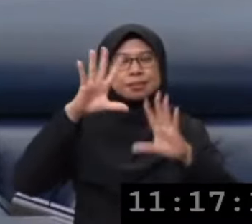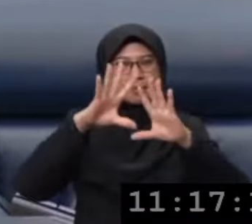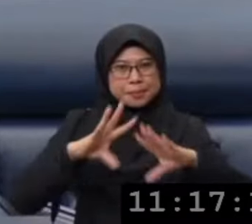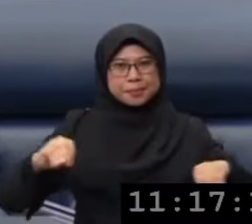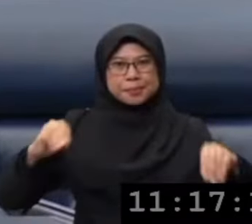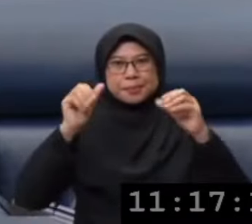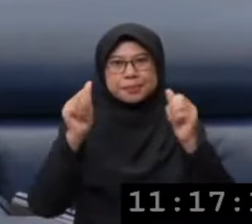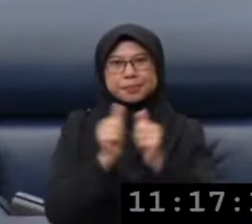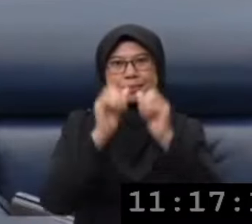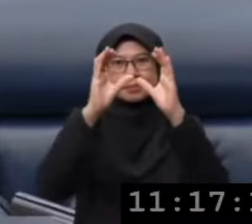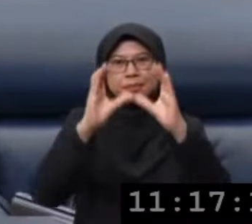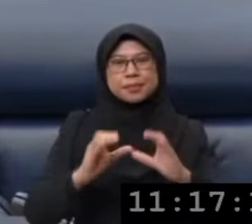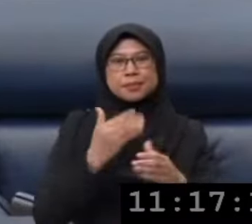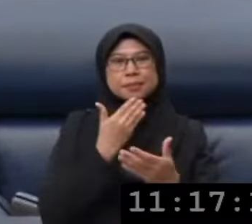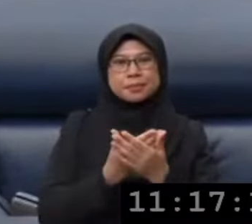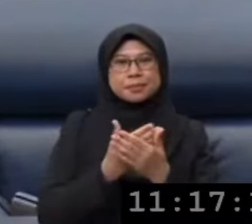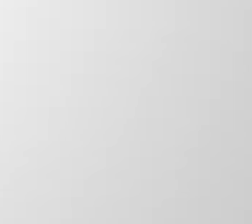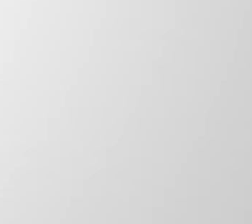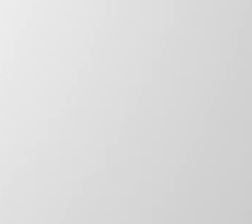er